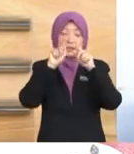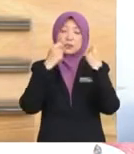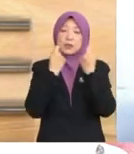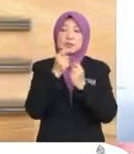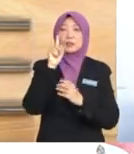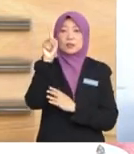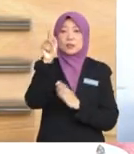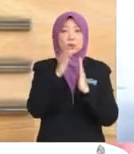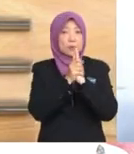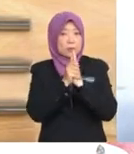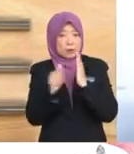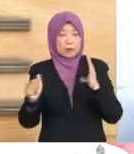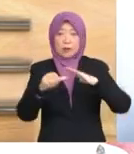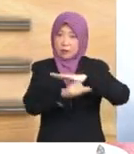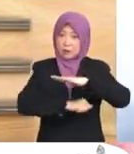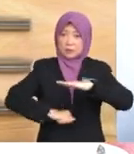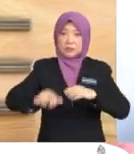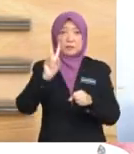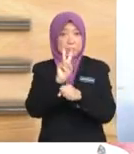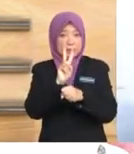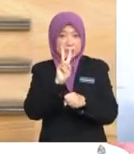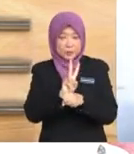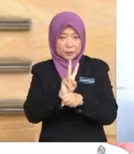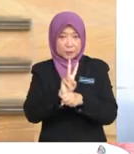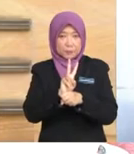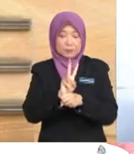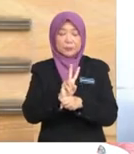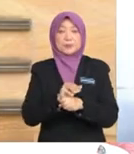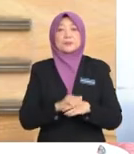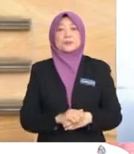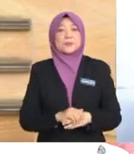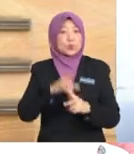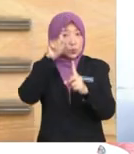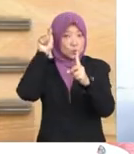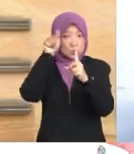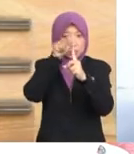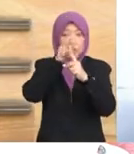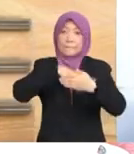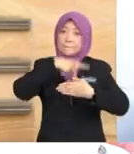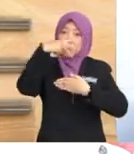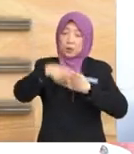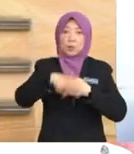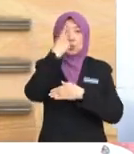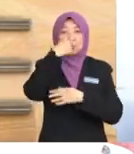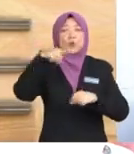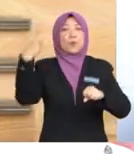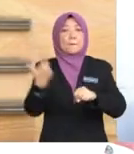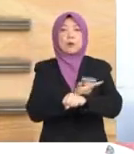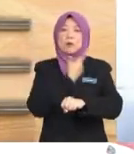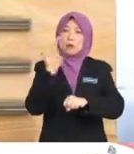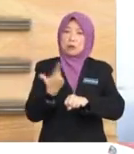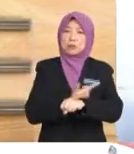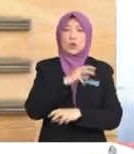kemahiran asas vocational. Okey, jadi tujuan program itu ialah untuk melatih murid-murid